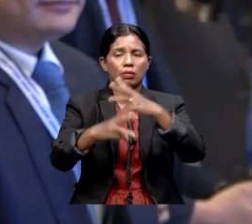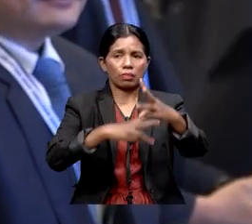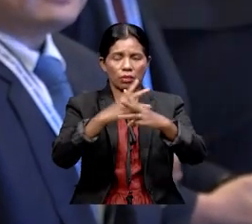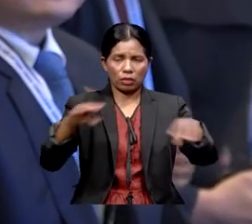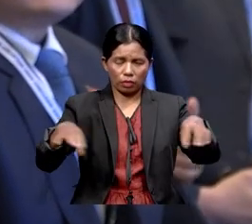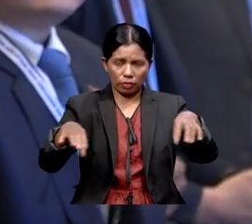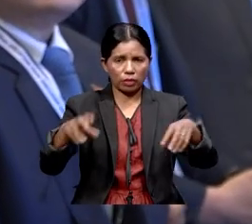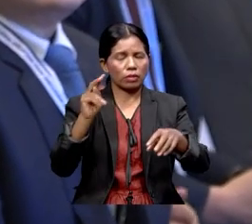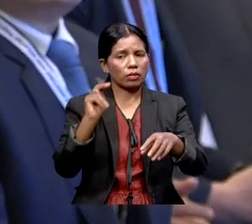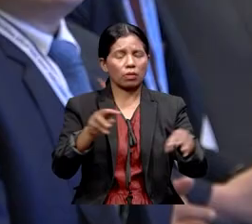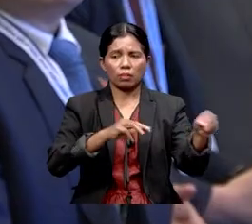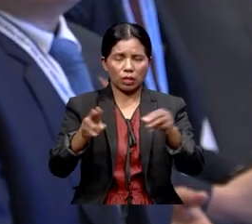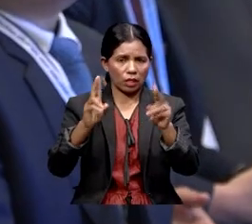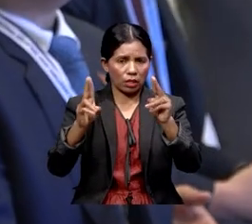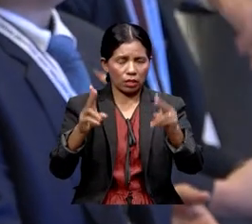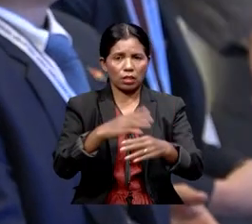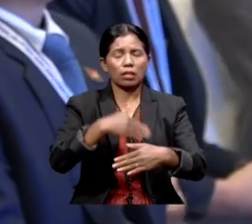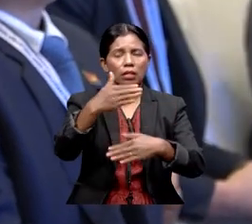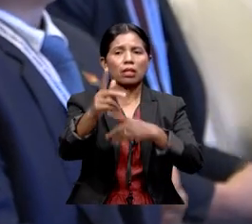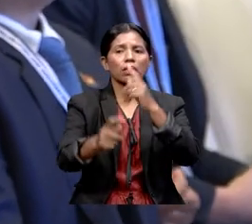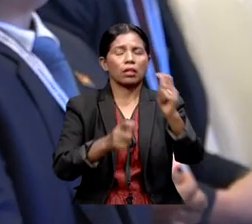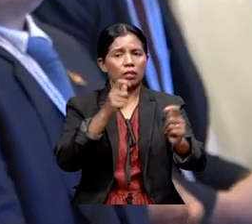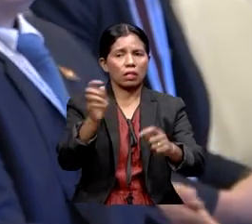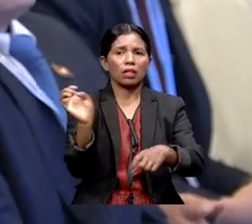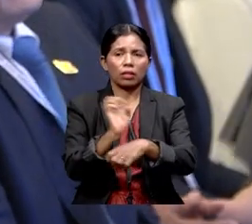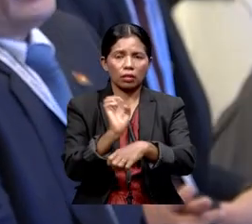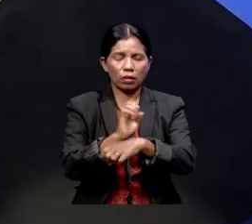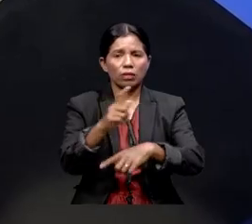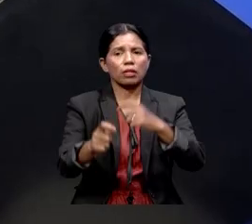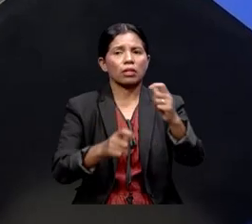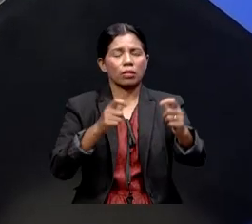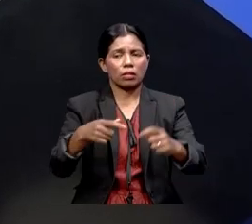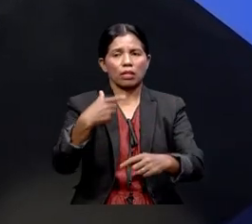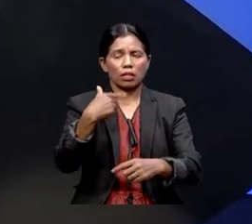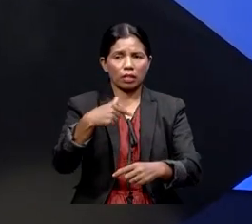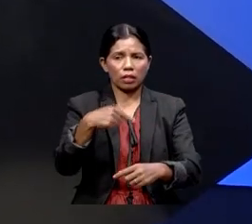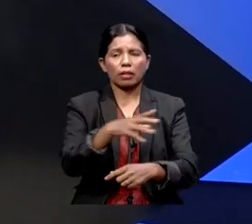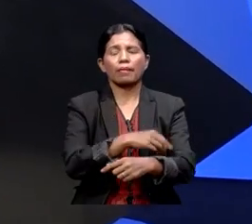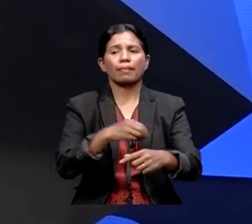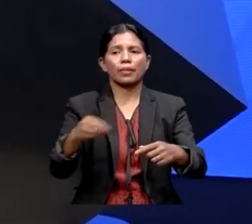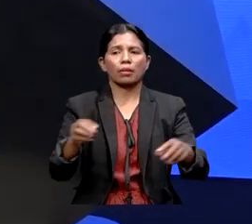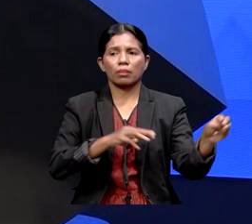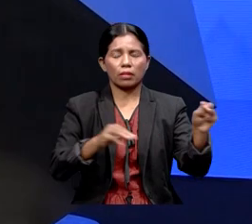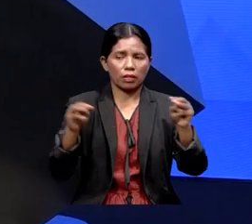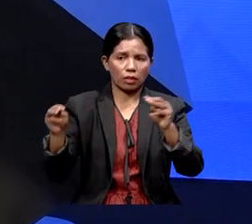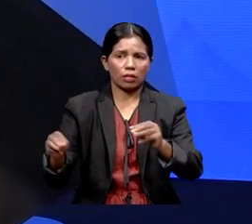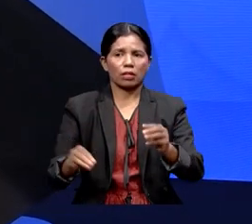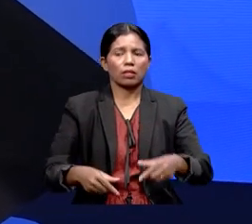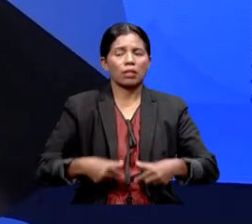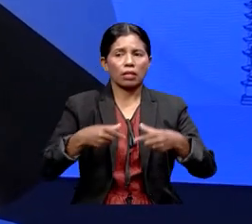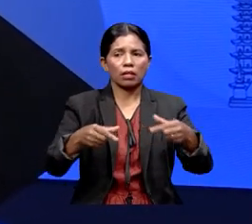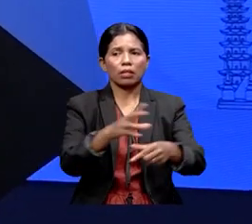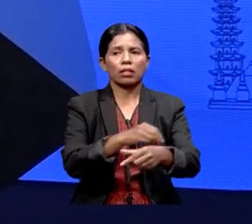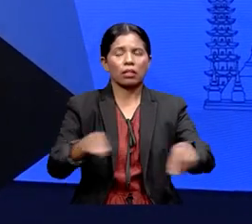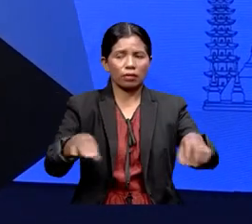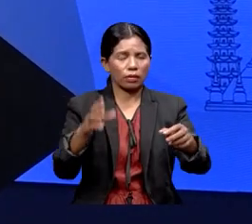nebe makamuda lalais iha avansu teknologia ekonomia digital no verde mudansa demografika sira intensifika mobilidade